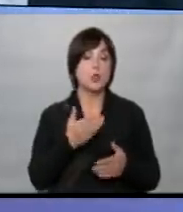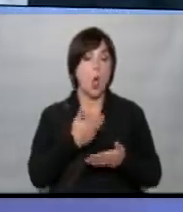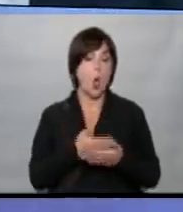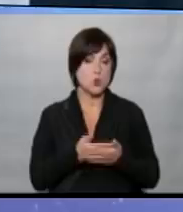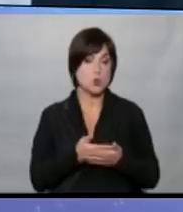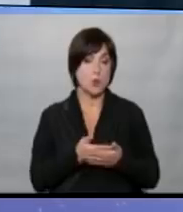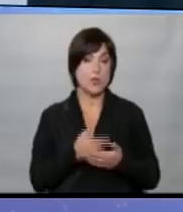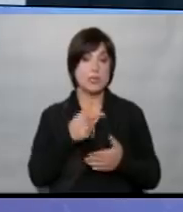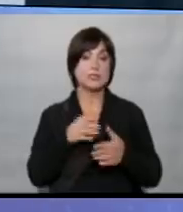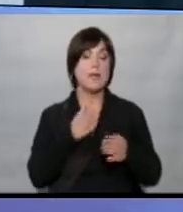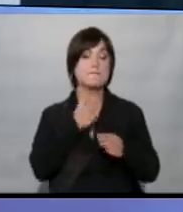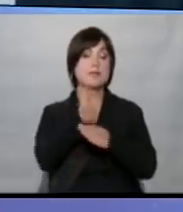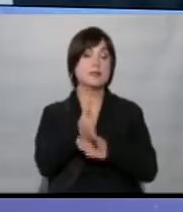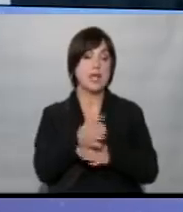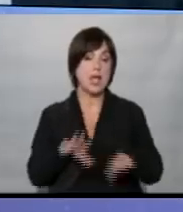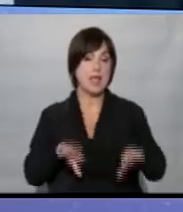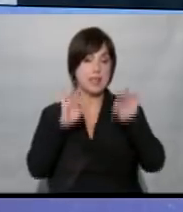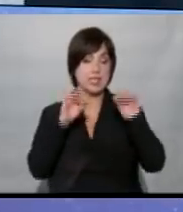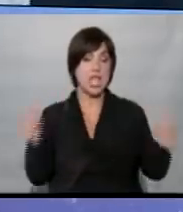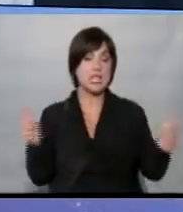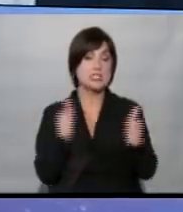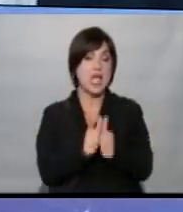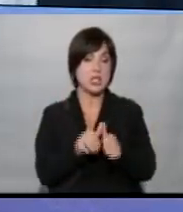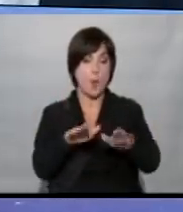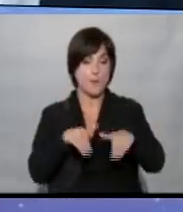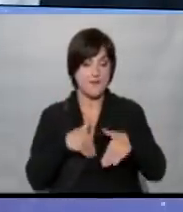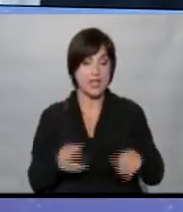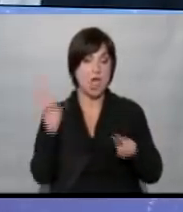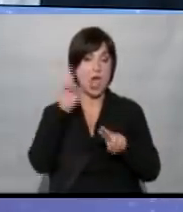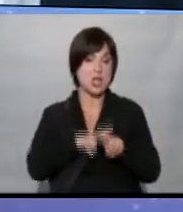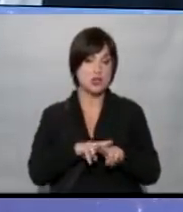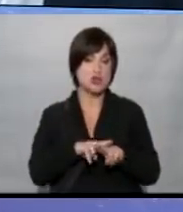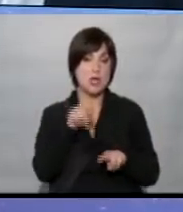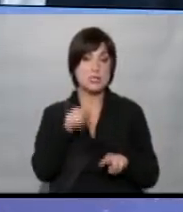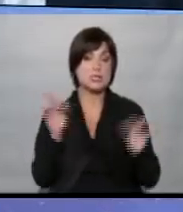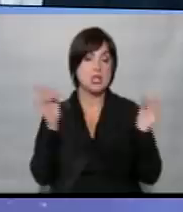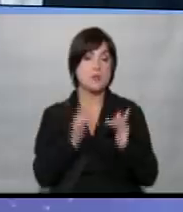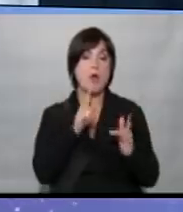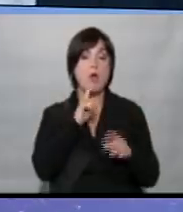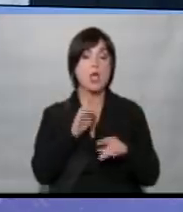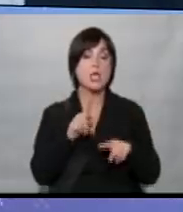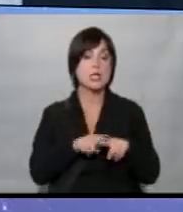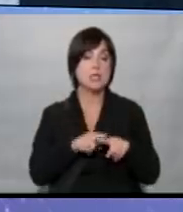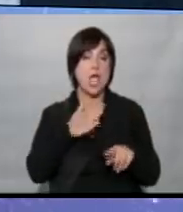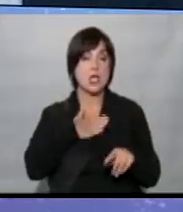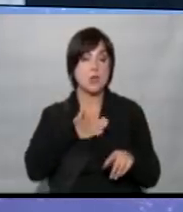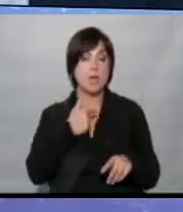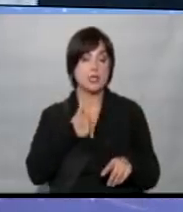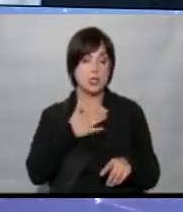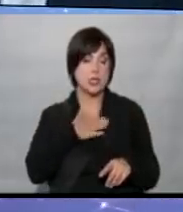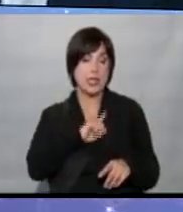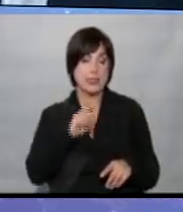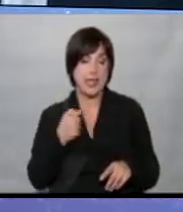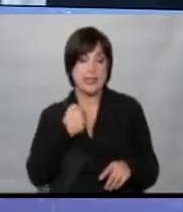основен за да се пристапи кон изнаоѓање на взаемно прифатливо решение за спорот кој што Грција го има со нас, а не ние